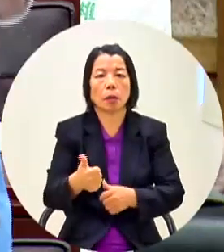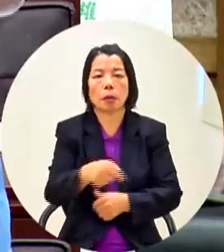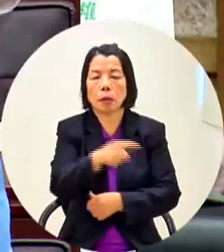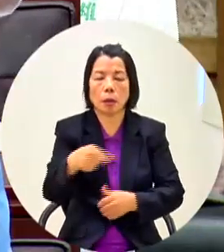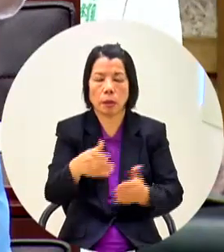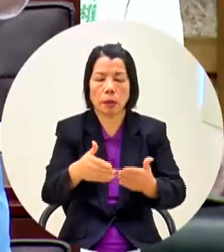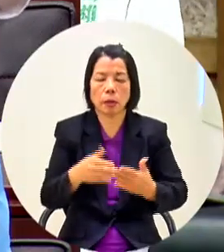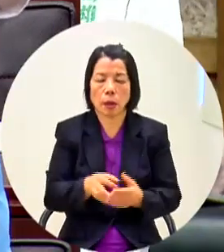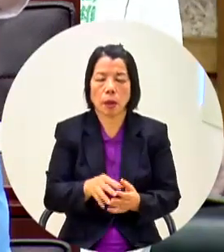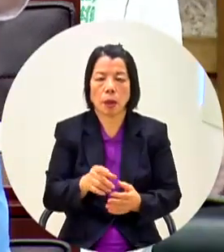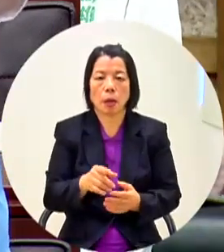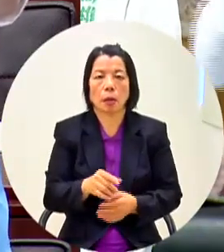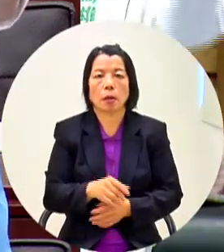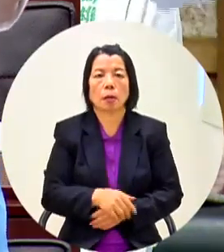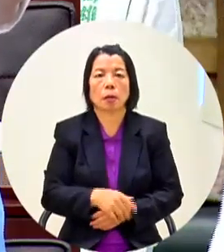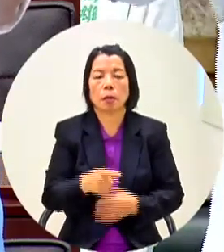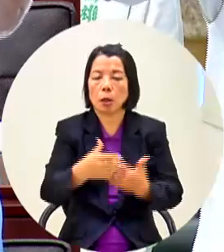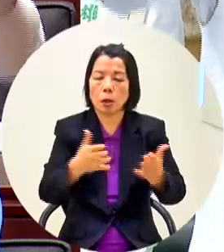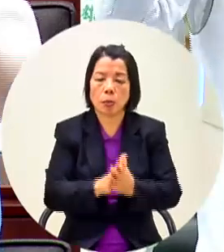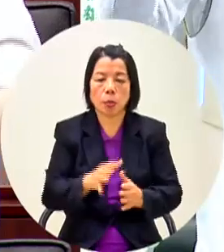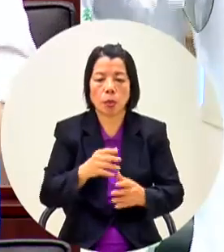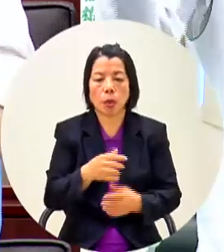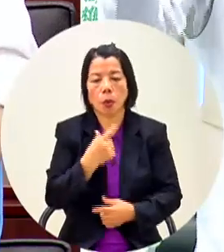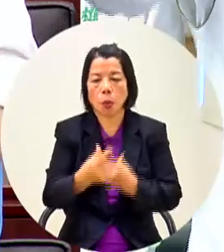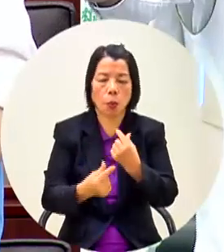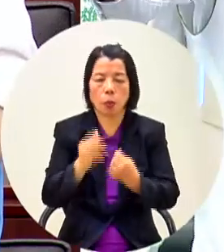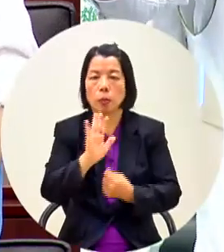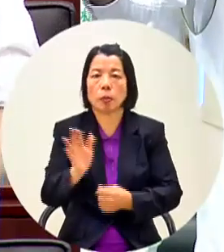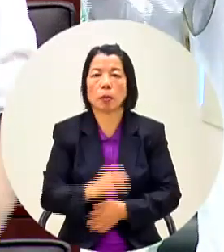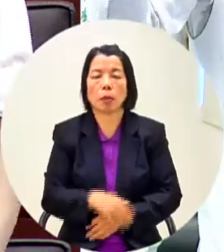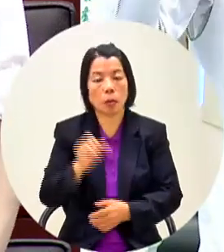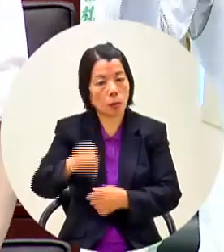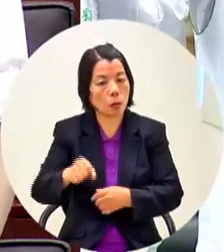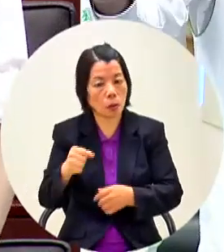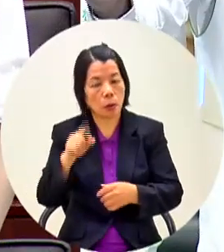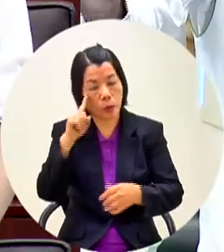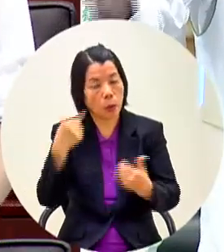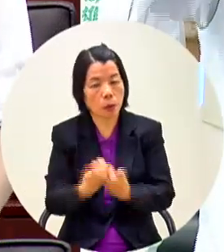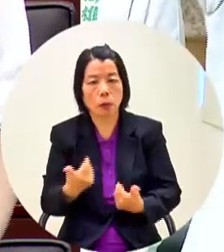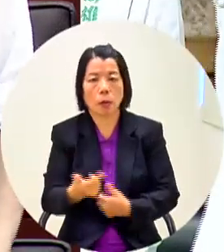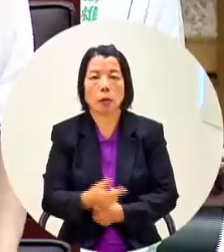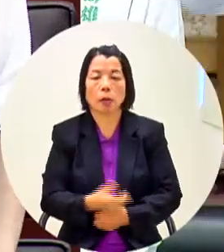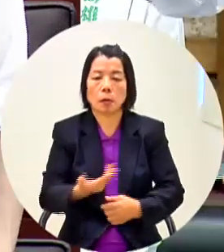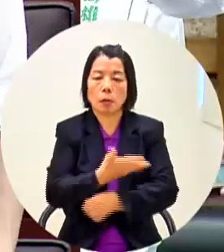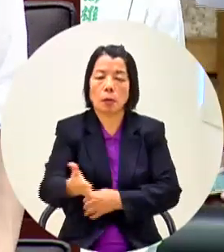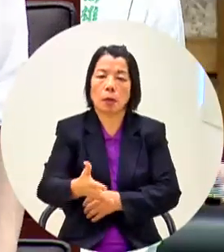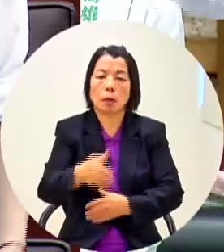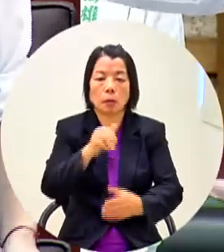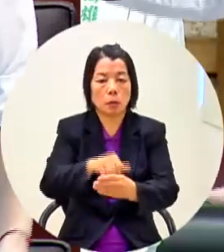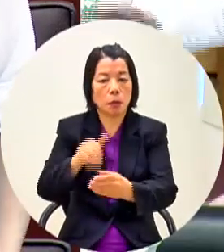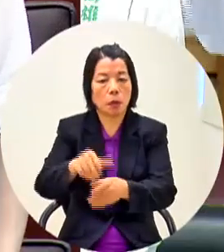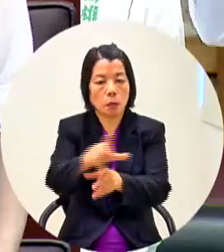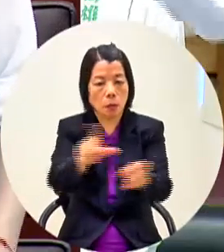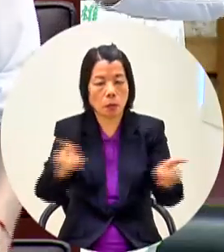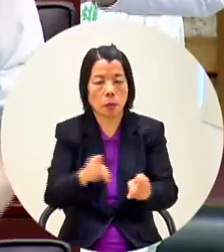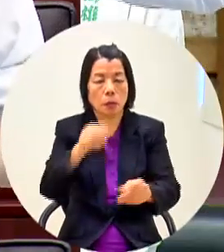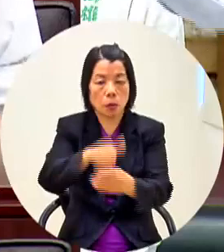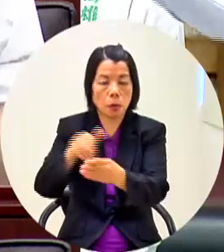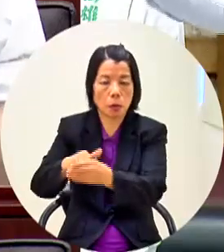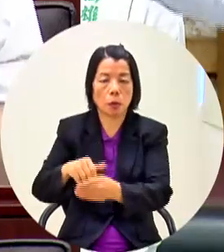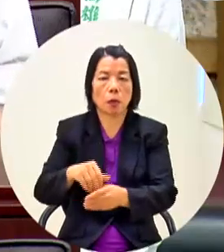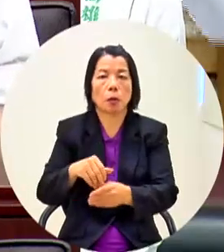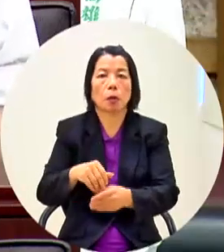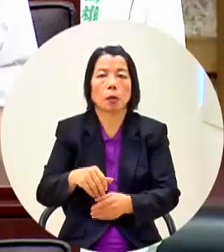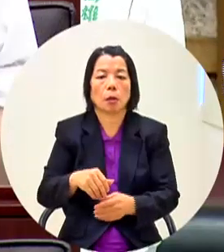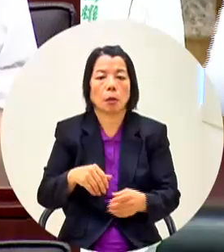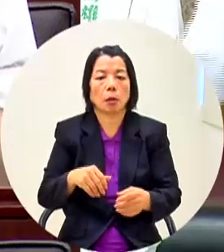市长，你不用再绕圈圈了。 戴过口罩。 你只要讲说同意还是不同意，让投开票所公平对等，可以